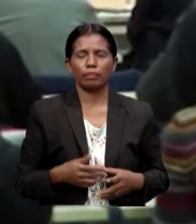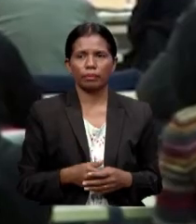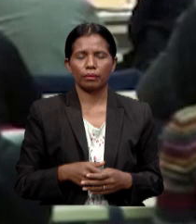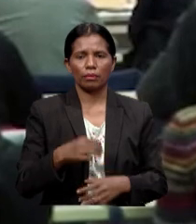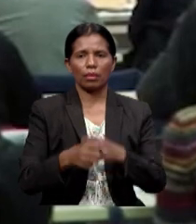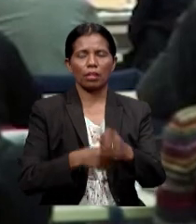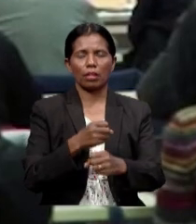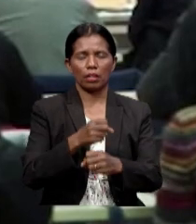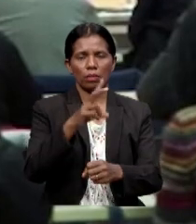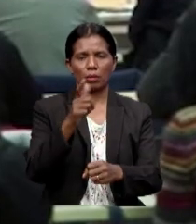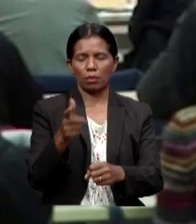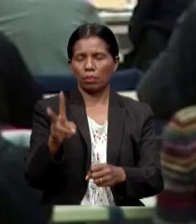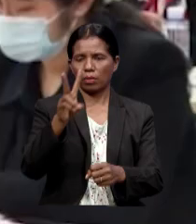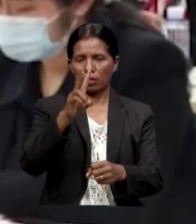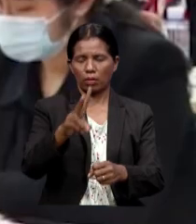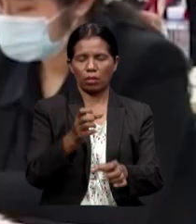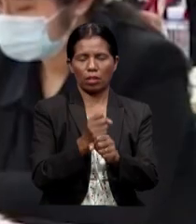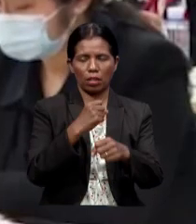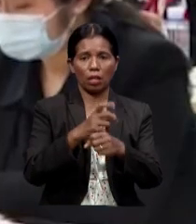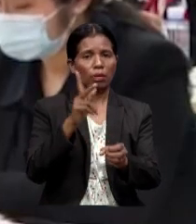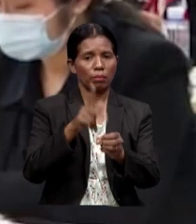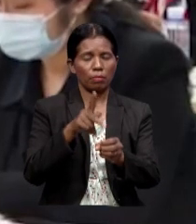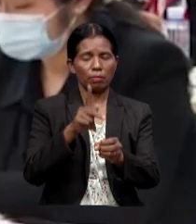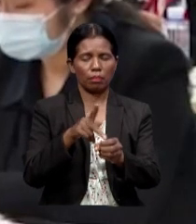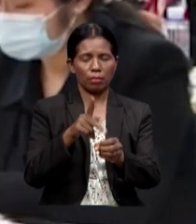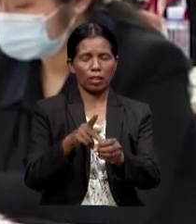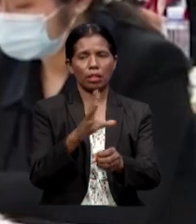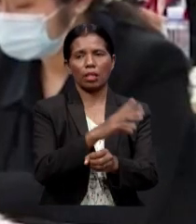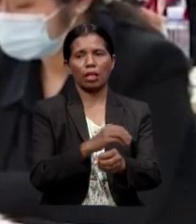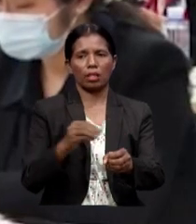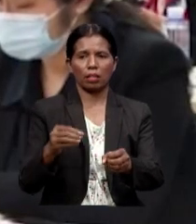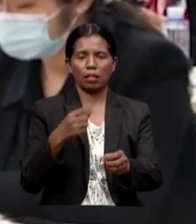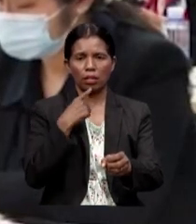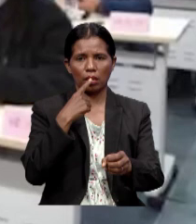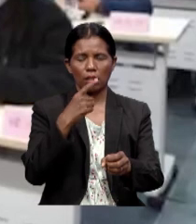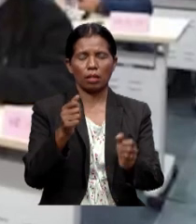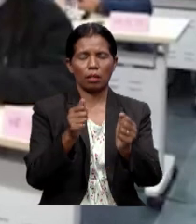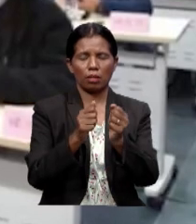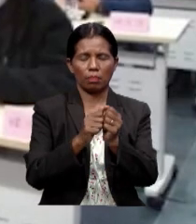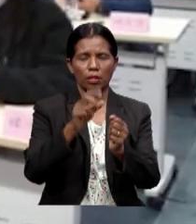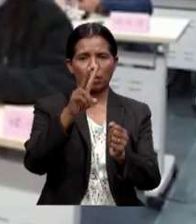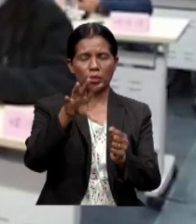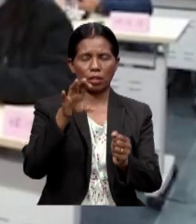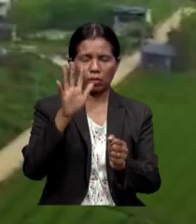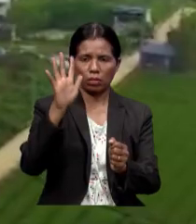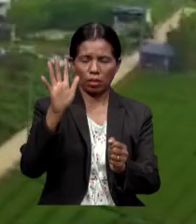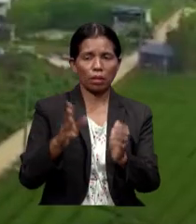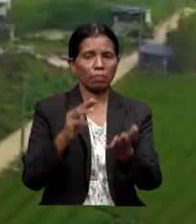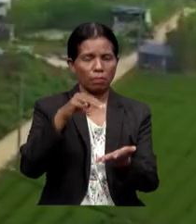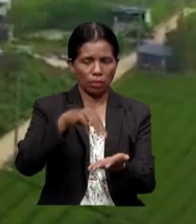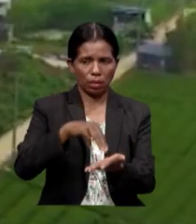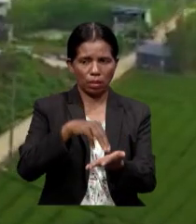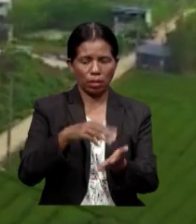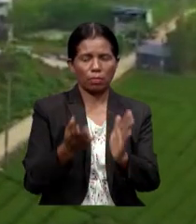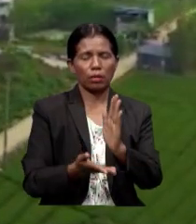Iha tinang riu rua rualu resin rua produsaun minerai sinanian to tonelada milois atus rua lima no karatinan sae ba persentu